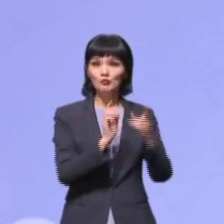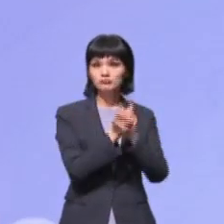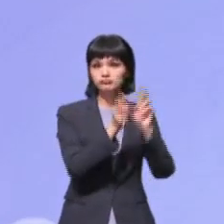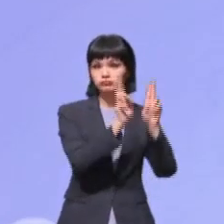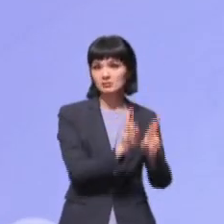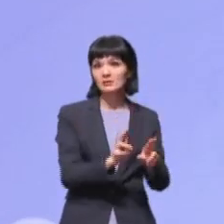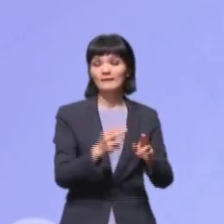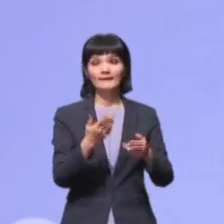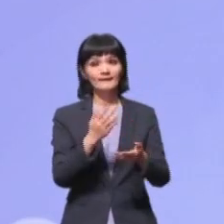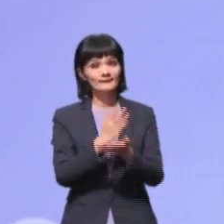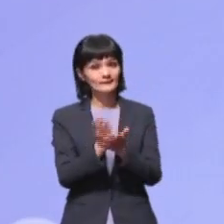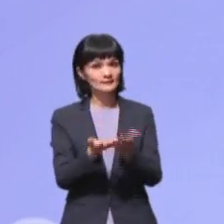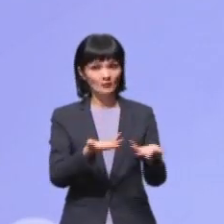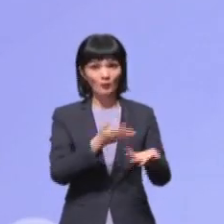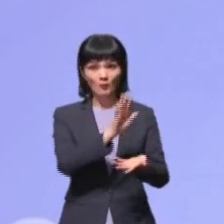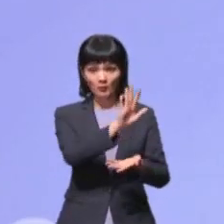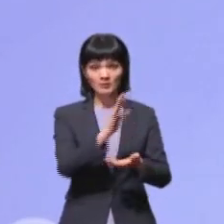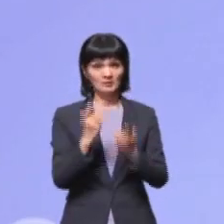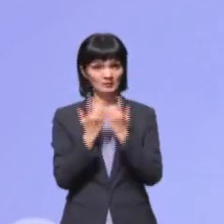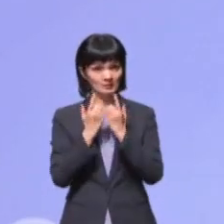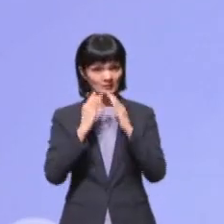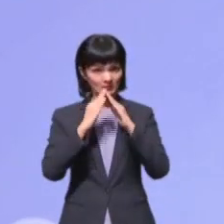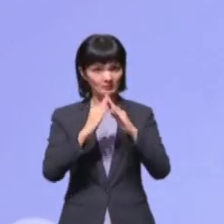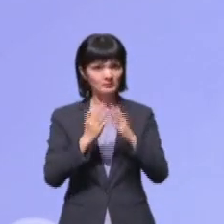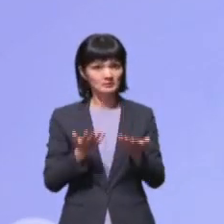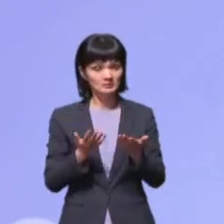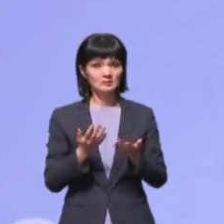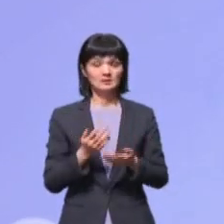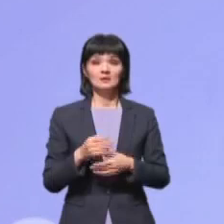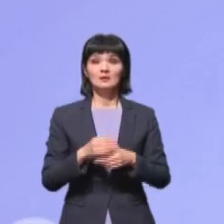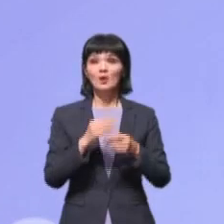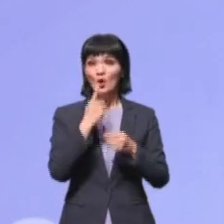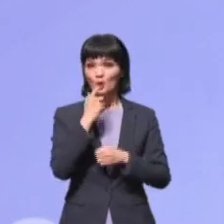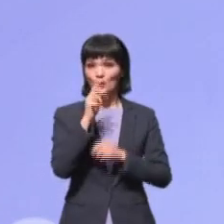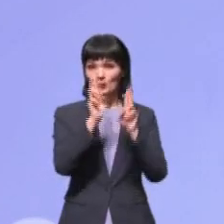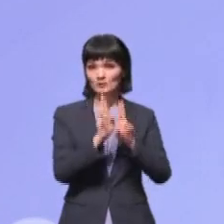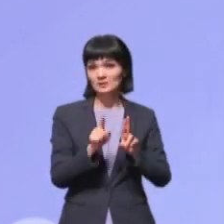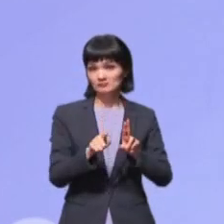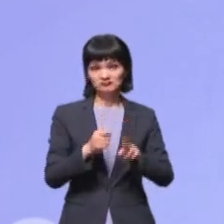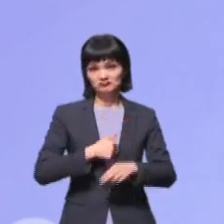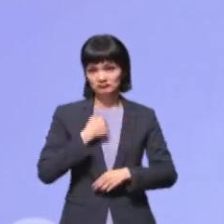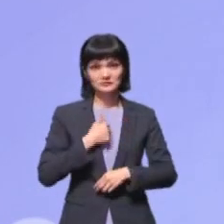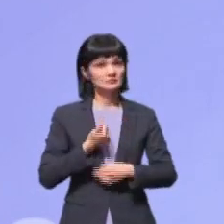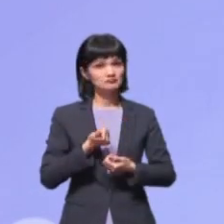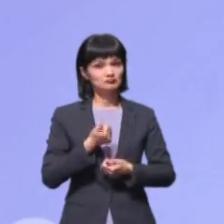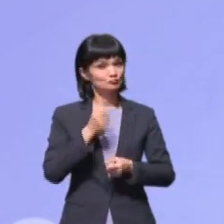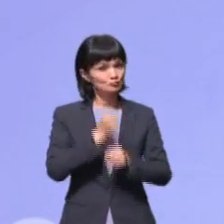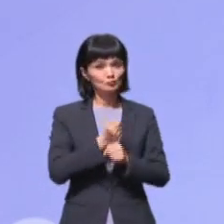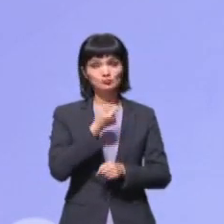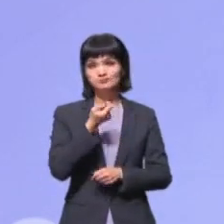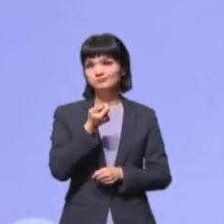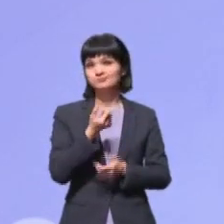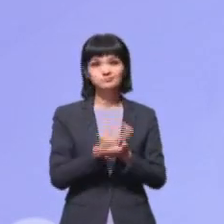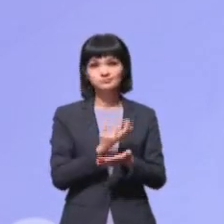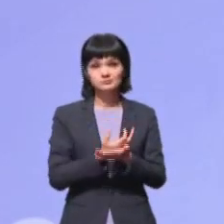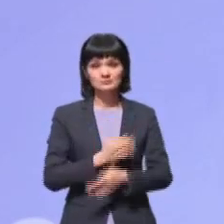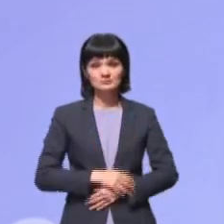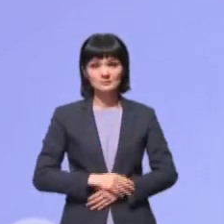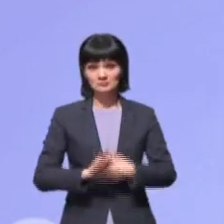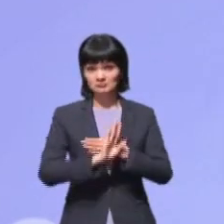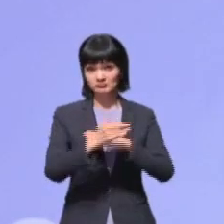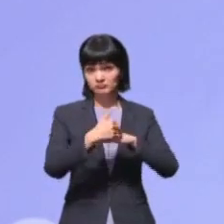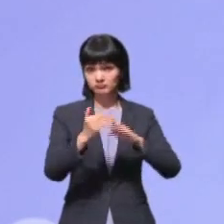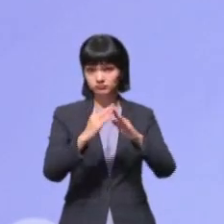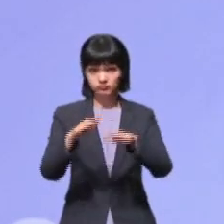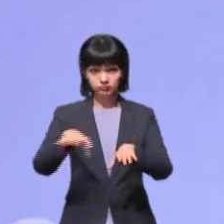它有影响，但是相对影响是比较有限。那我因为大家还是比较偏重的是市政的议题。